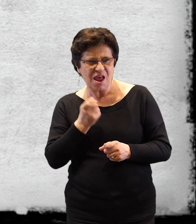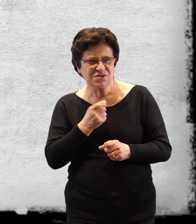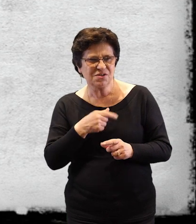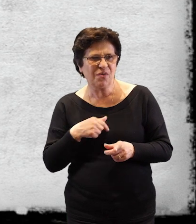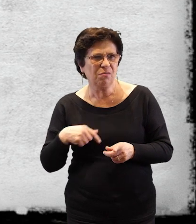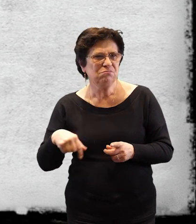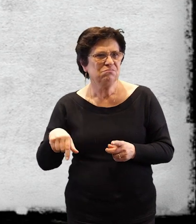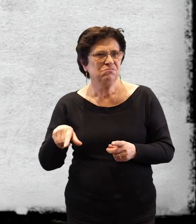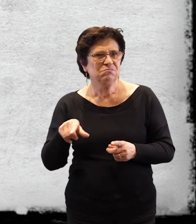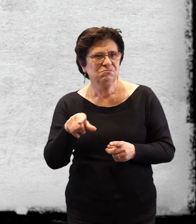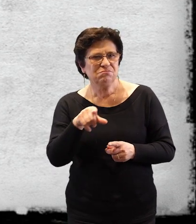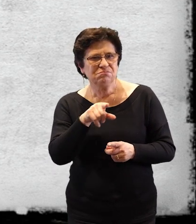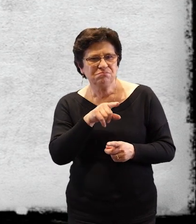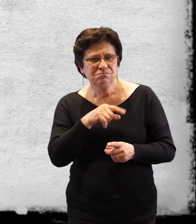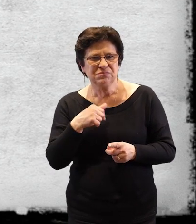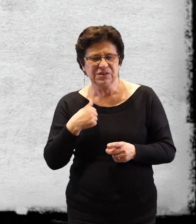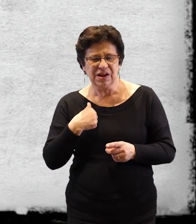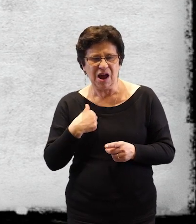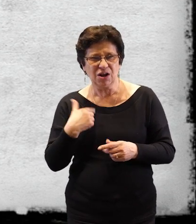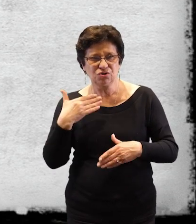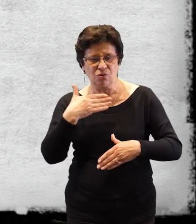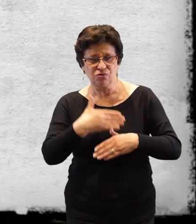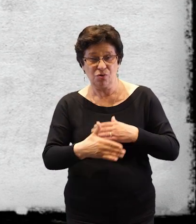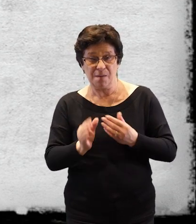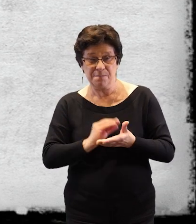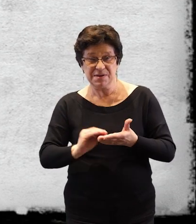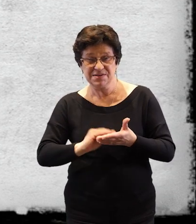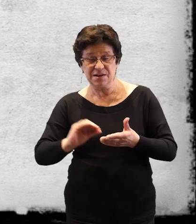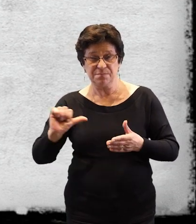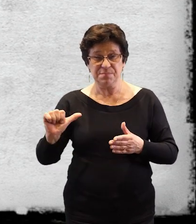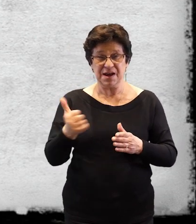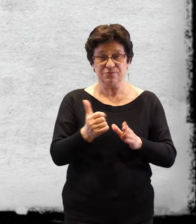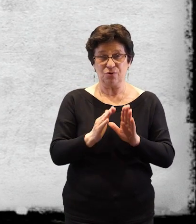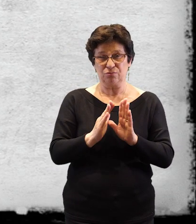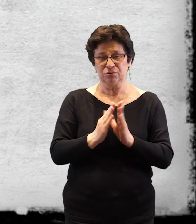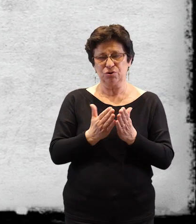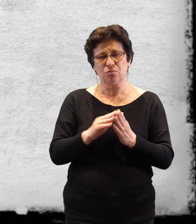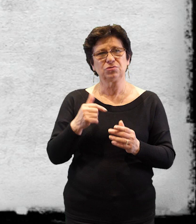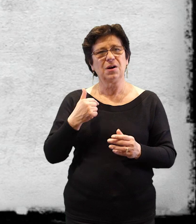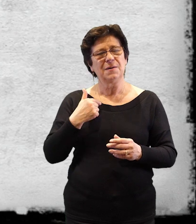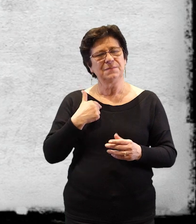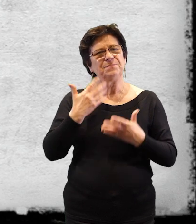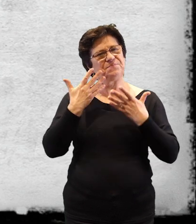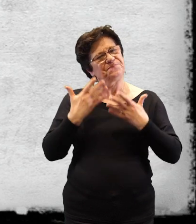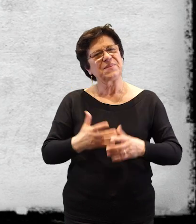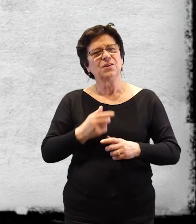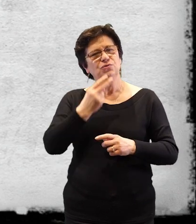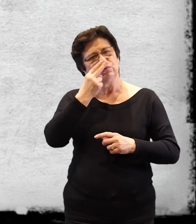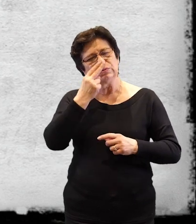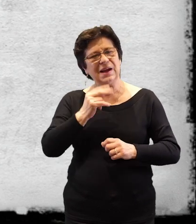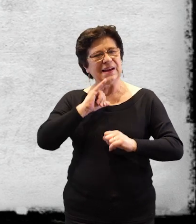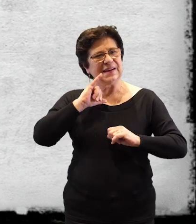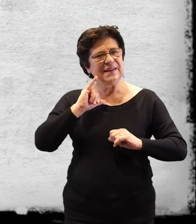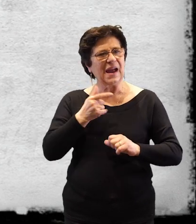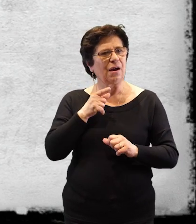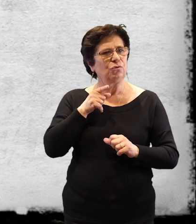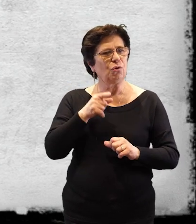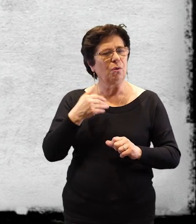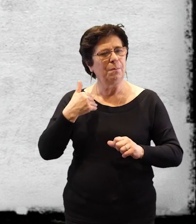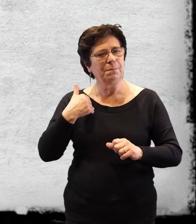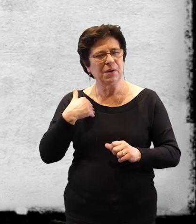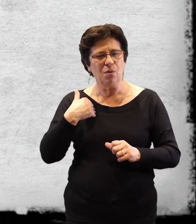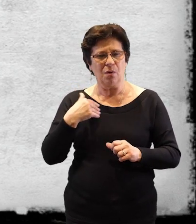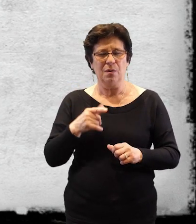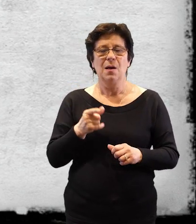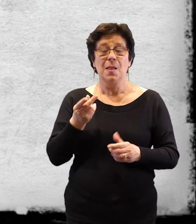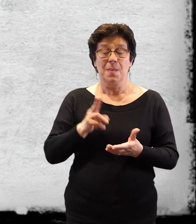2001 rok, ja wtedy skończyłem pisać swoją pierwszą książkę. Postanowiłem przeprowadzić śledztwo w tej sprawie. Na początku,